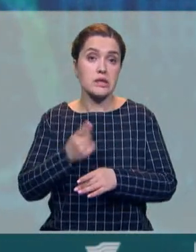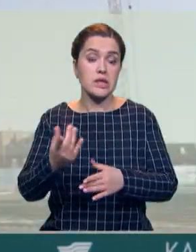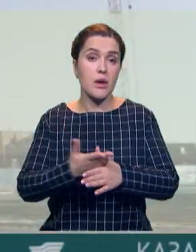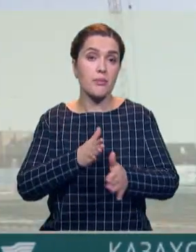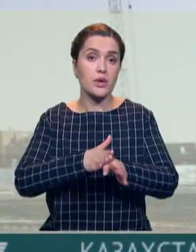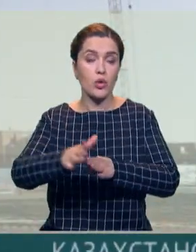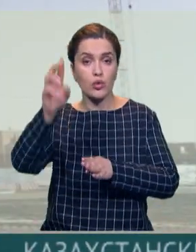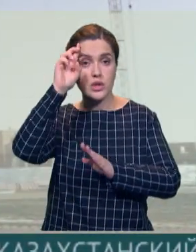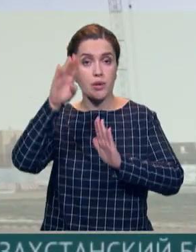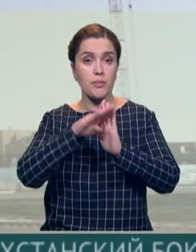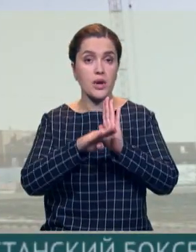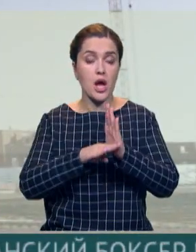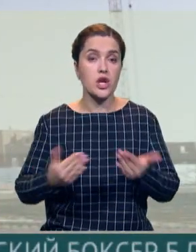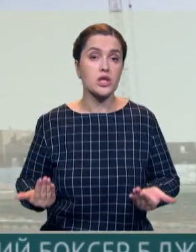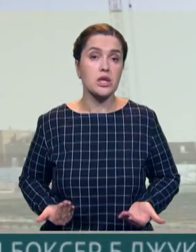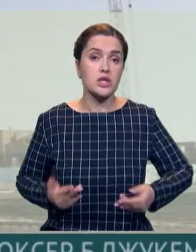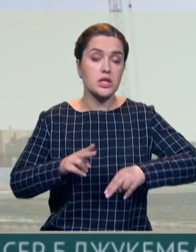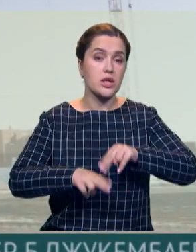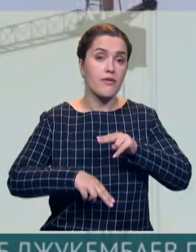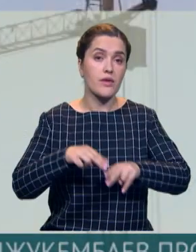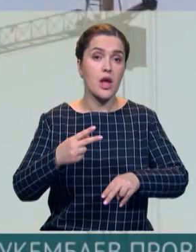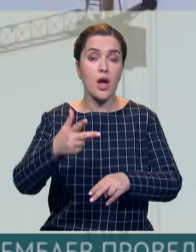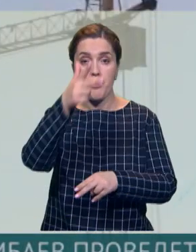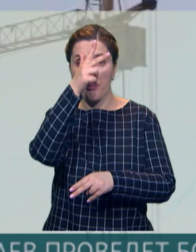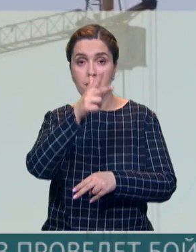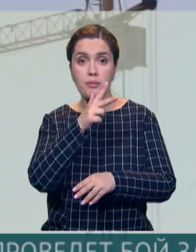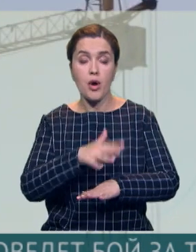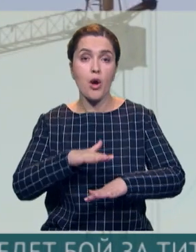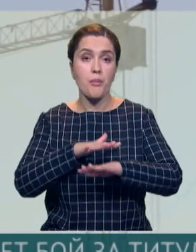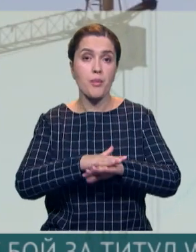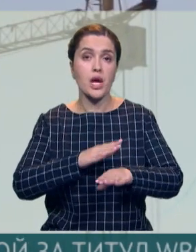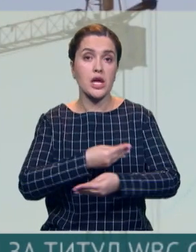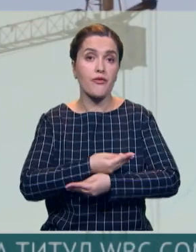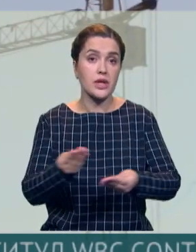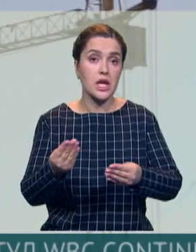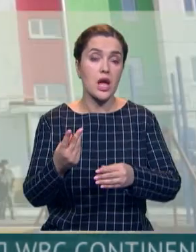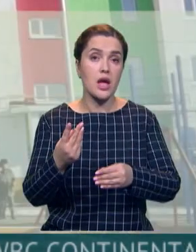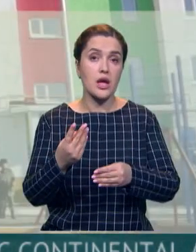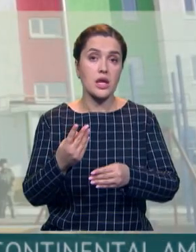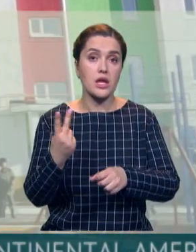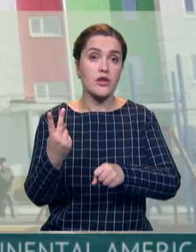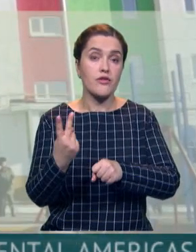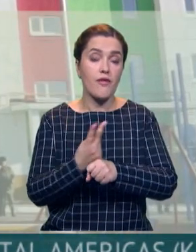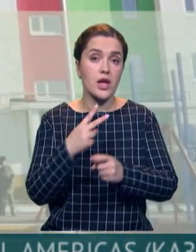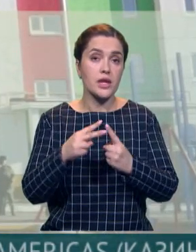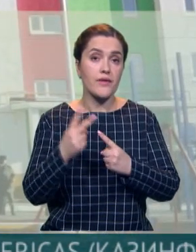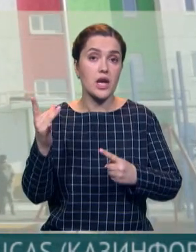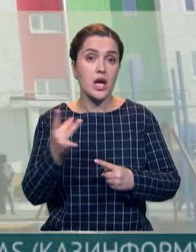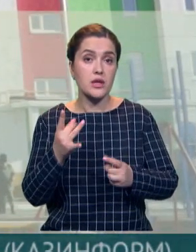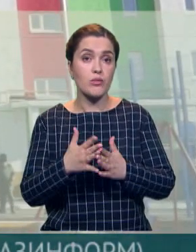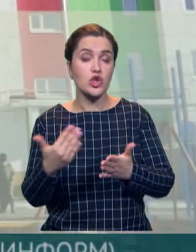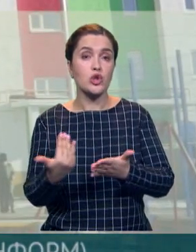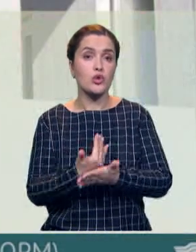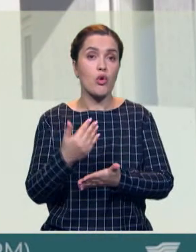и реализация государственных программ жилищного строительства. В первом квартале банки выдали в